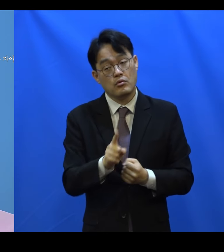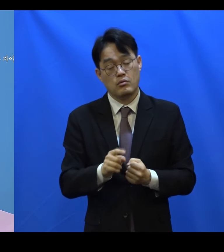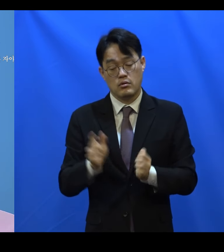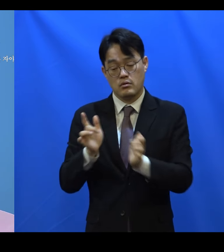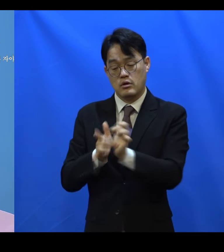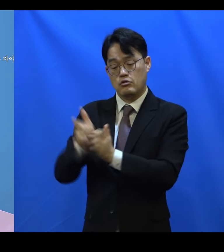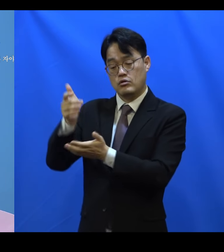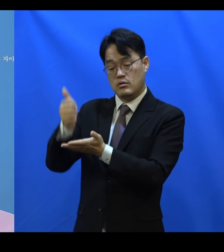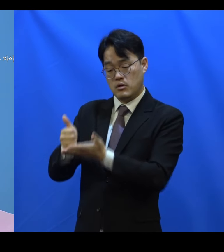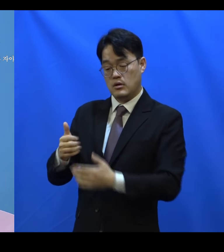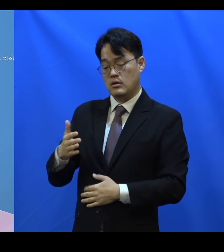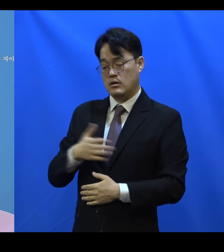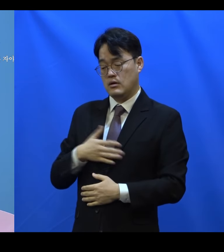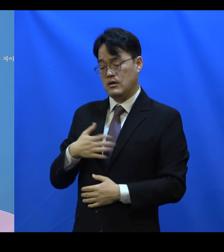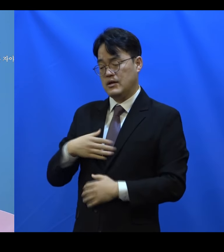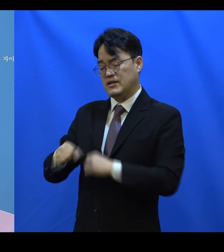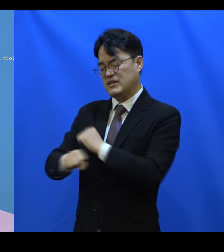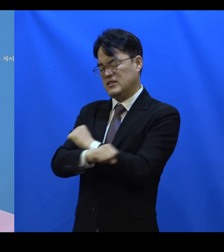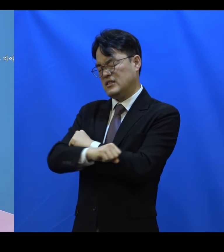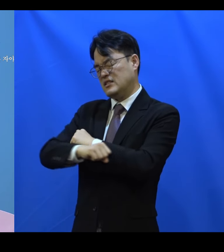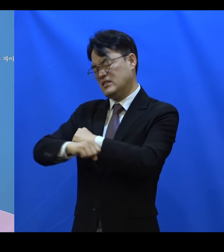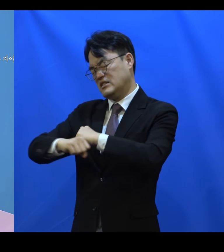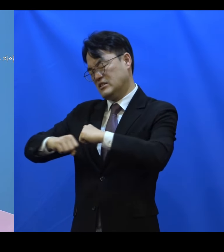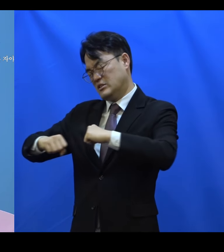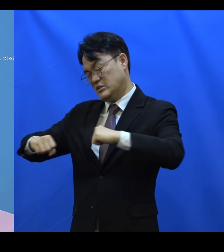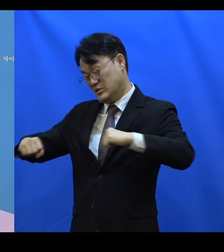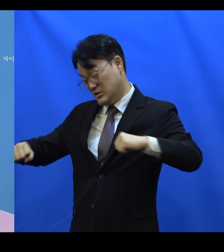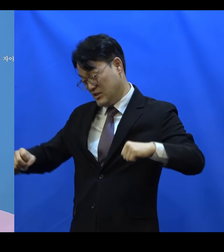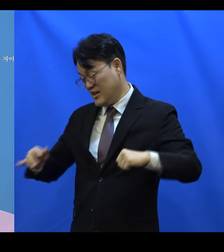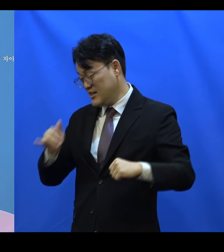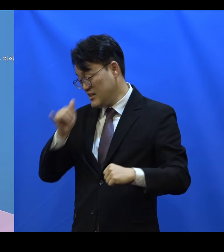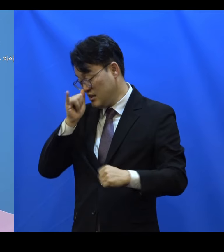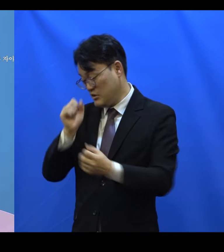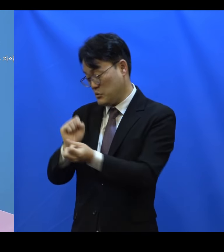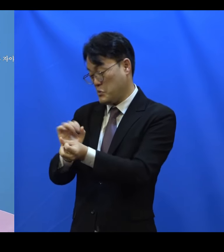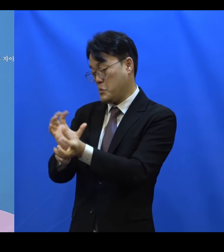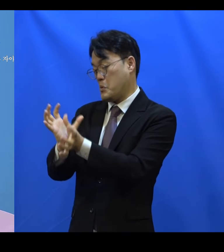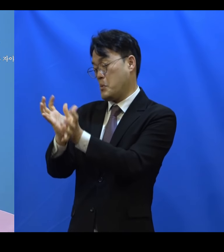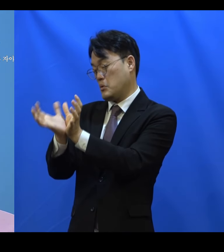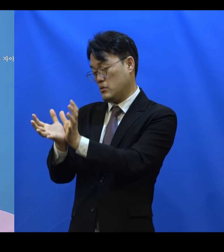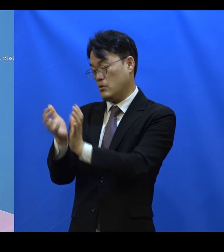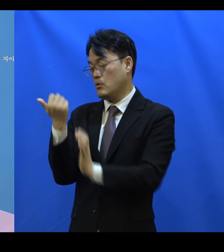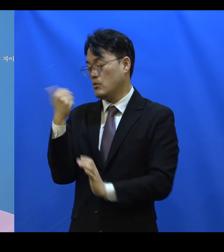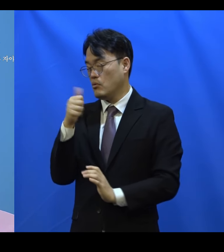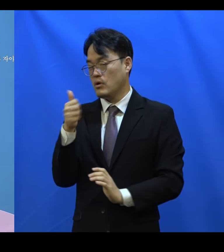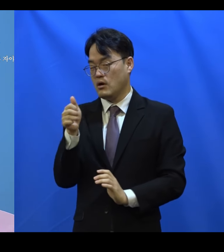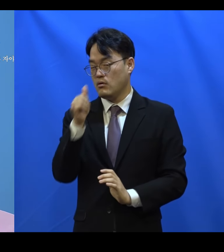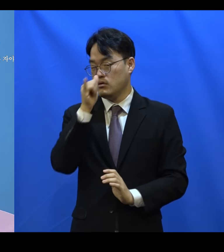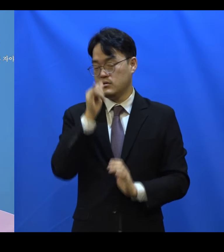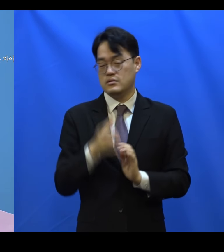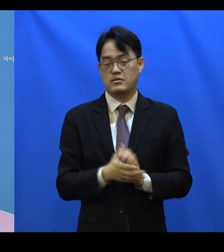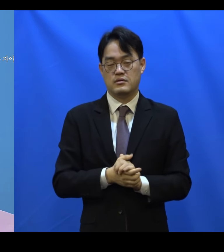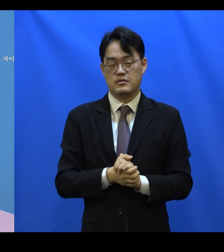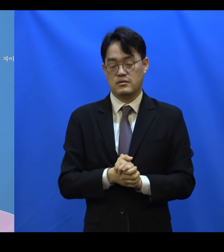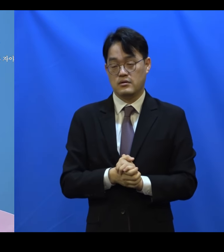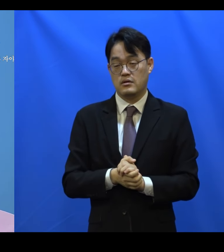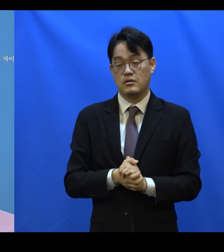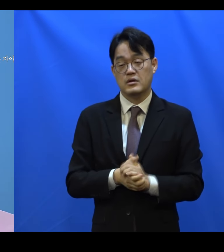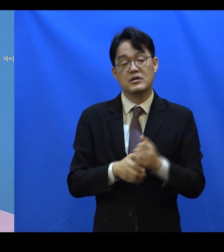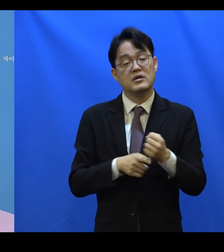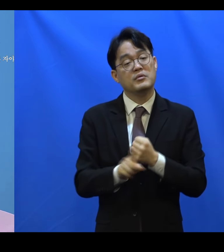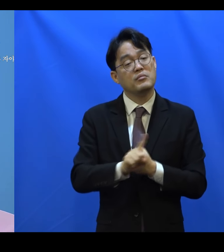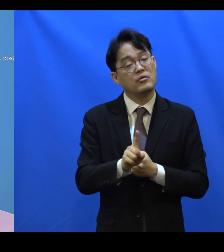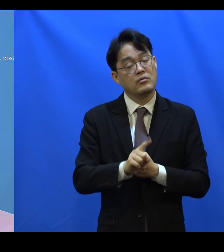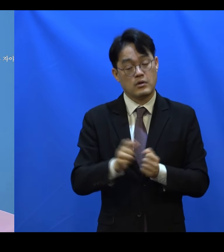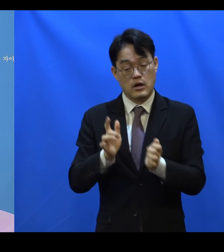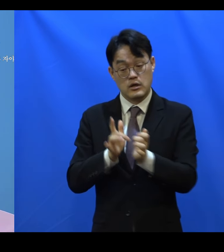오늘 샤론의 백합화는 들에 있는 그런 백합화예요. 이것을 우리는 그리스도의 성육신,